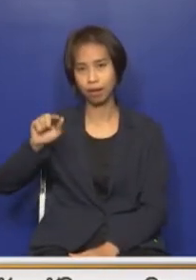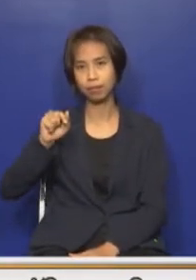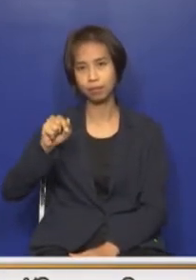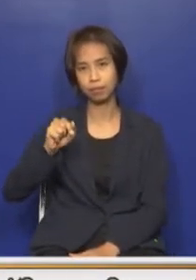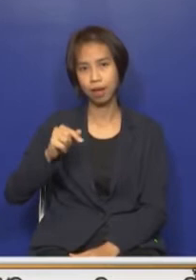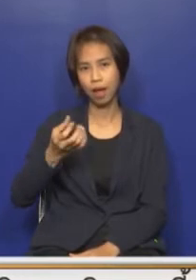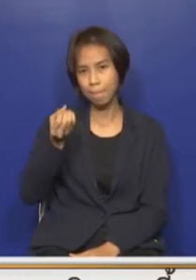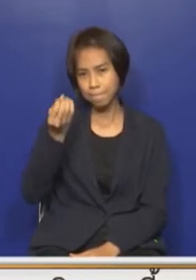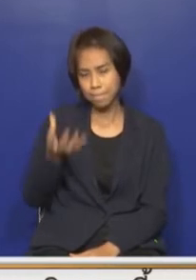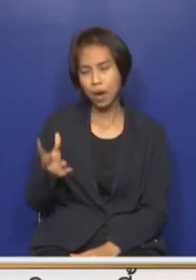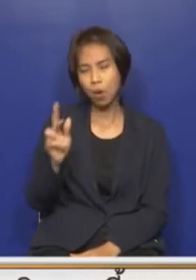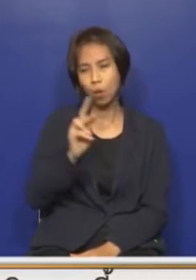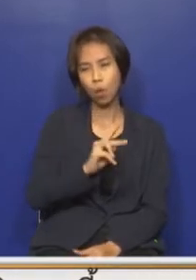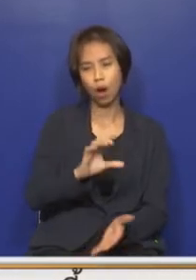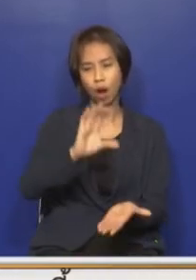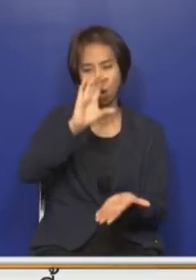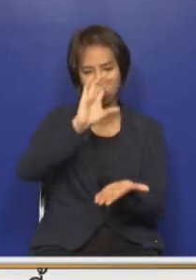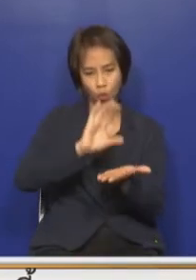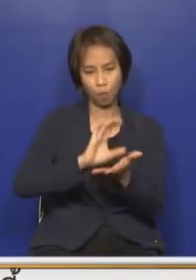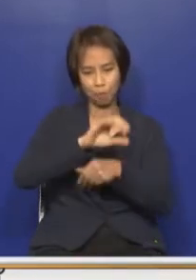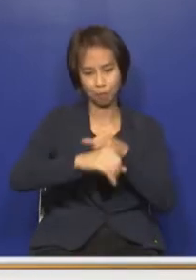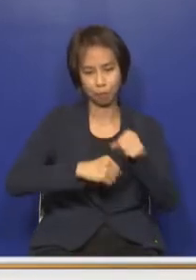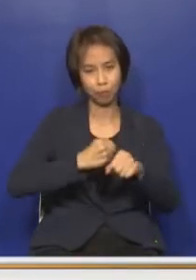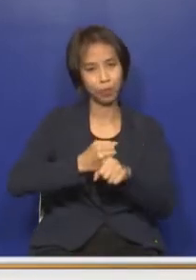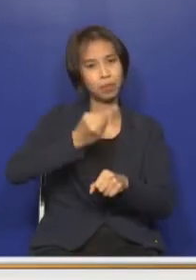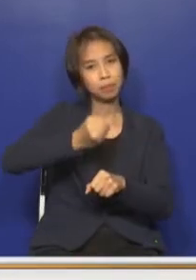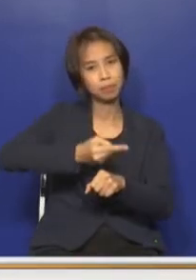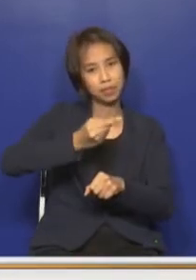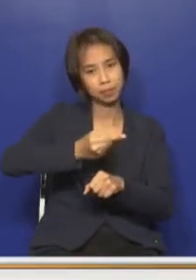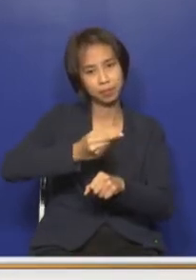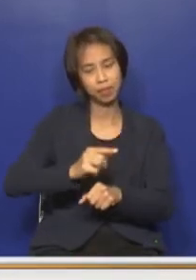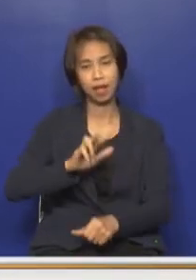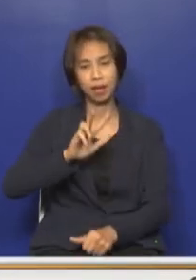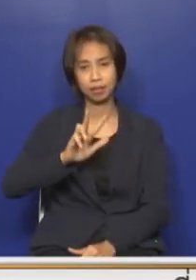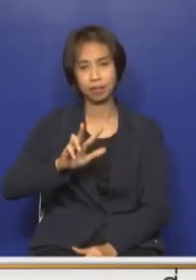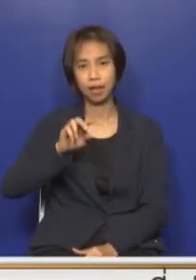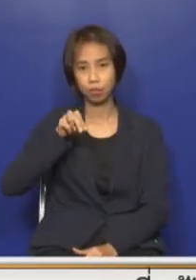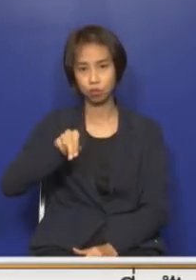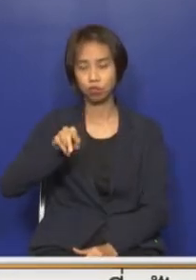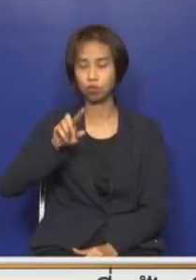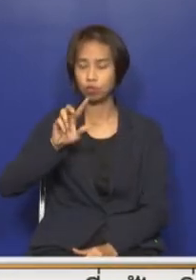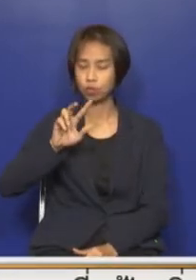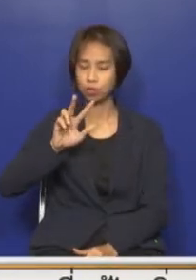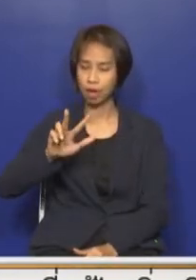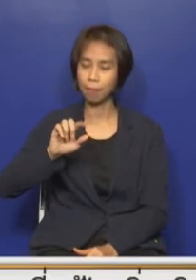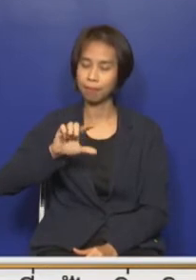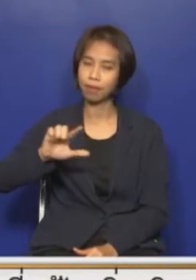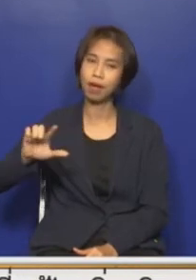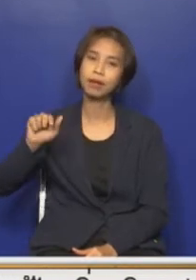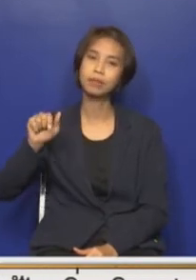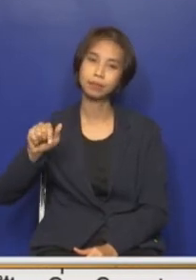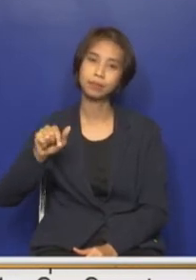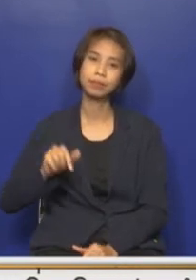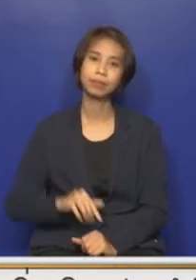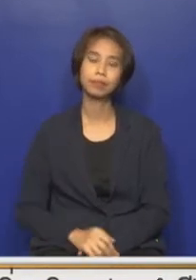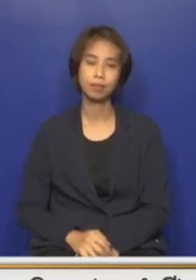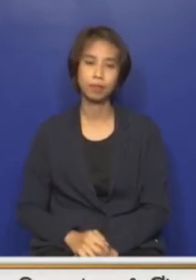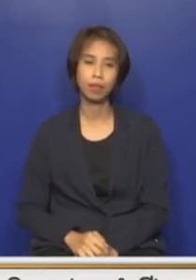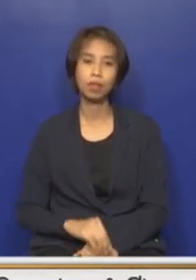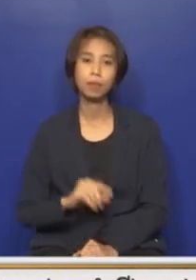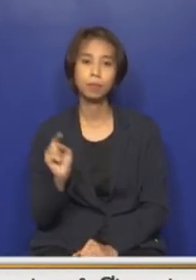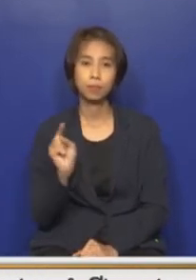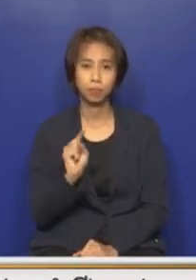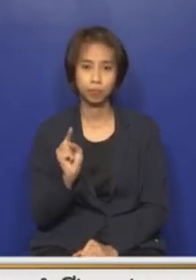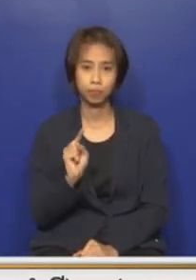ตัวเลขของงบประมาณแผ่นดินประจำปีที่ 3.2 หรือ 3.3 ล้านล้านบาทนะครับเพราะฉะนั้นจริงๆแล้ว